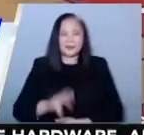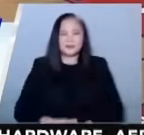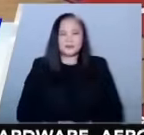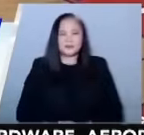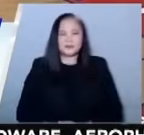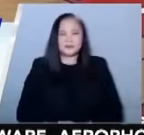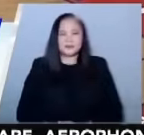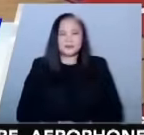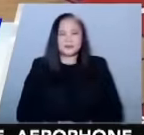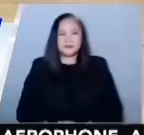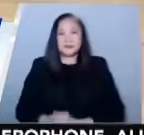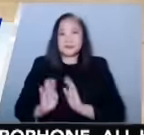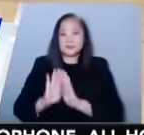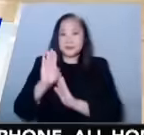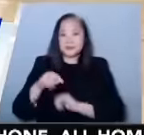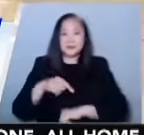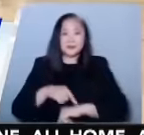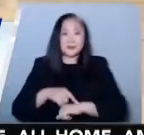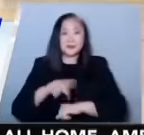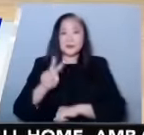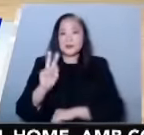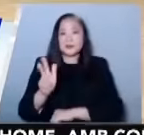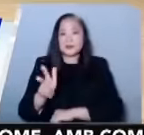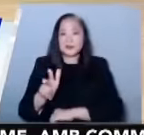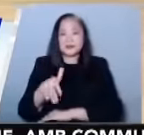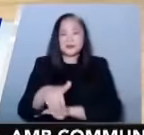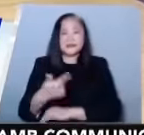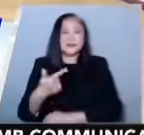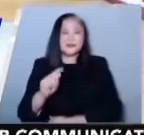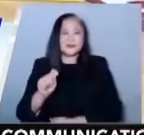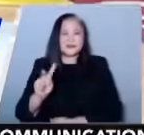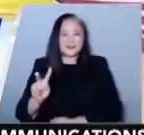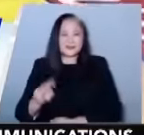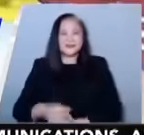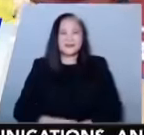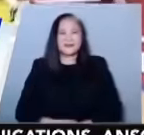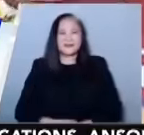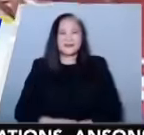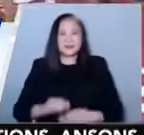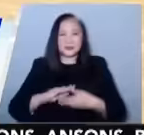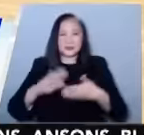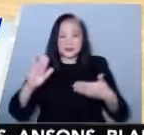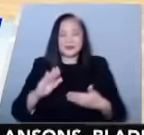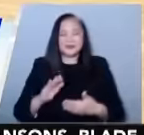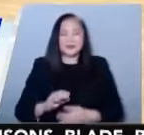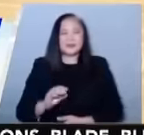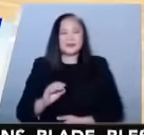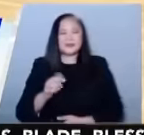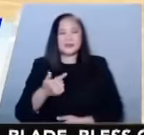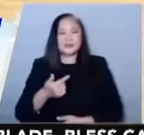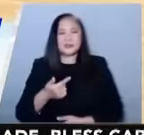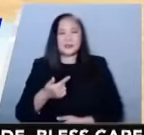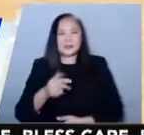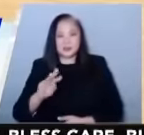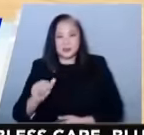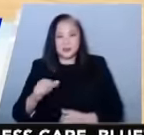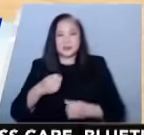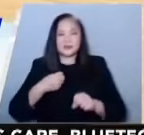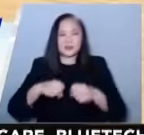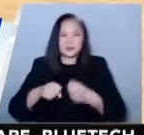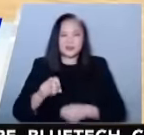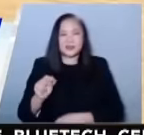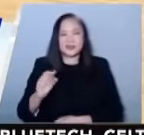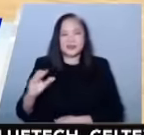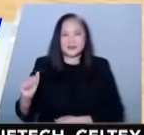mamayang 2:30 p.m. live sa GTV at sa live stream sa social media accounts ng GMA Sports at NCAA Philippines. Pero bago